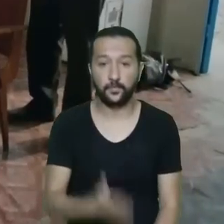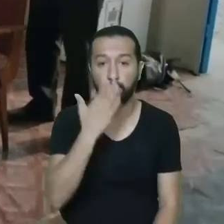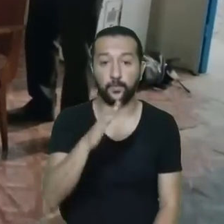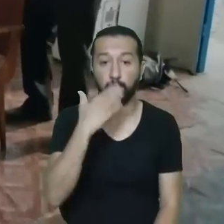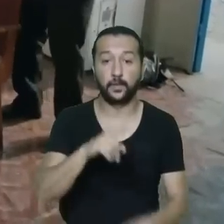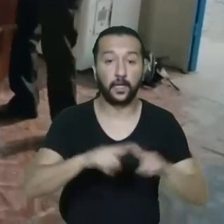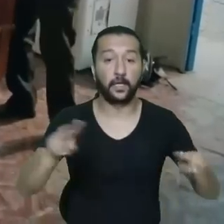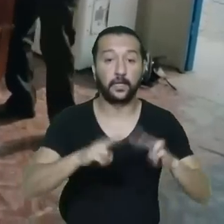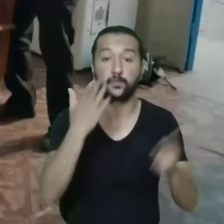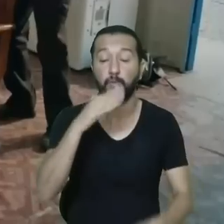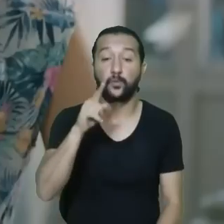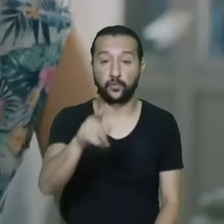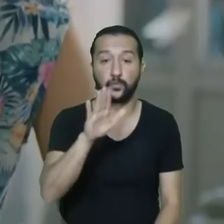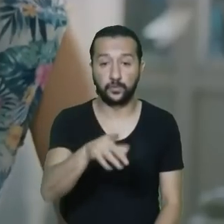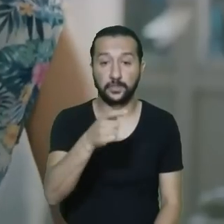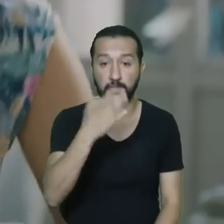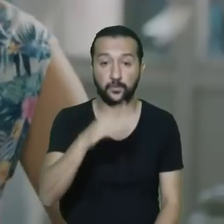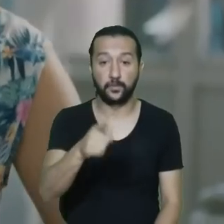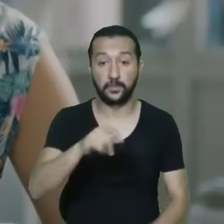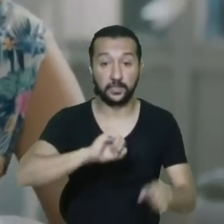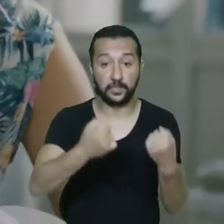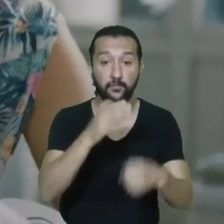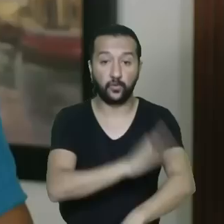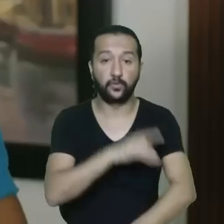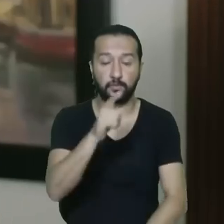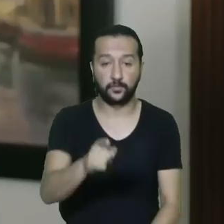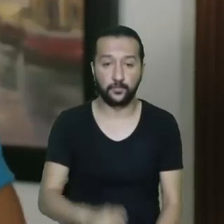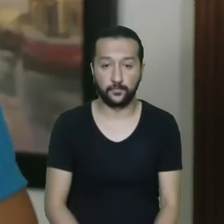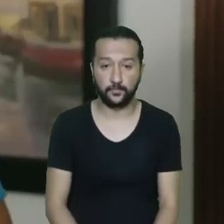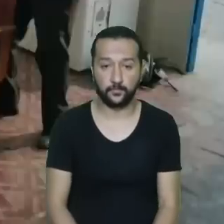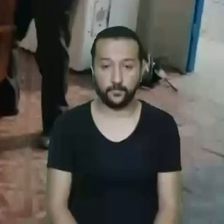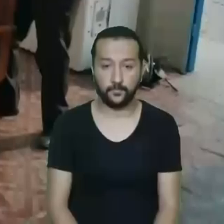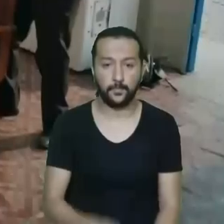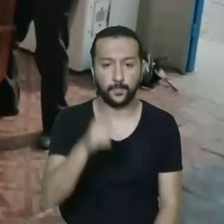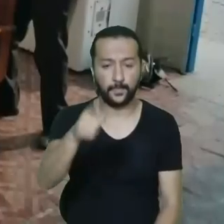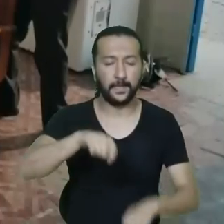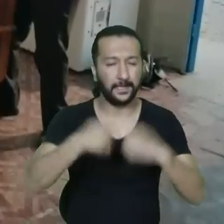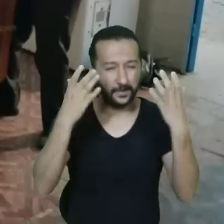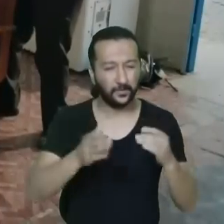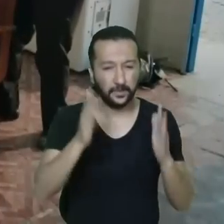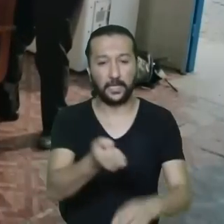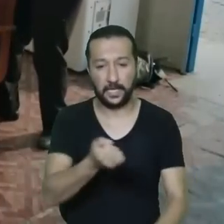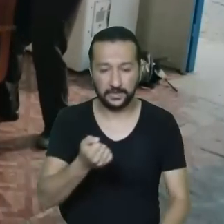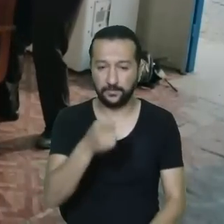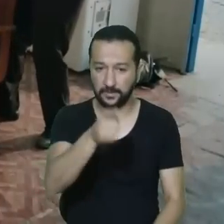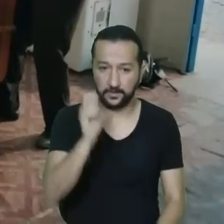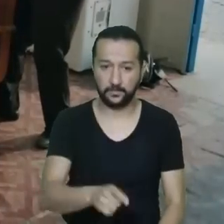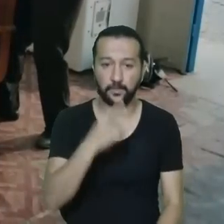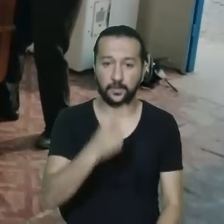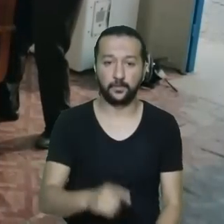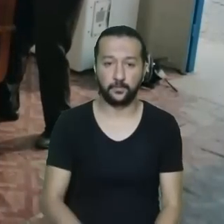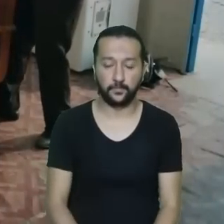Yok, açma yok, açma yok. Silah yok, kırarım kolunu. Aa, kırası kırsın be, aç şu lanet